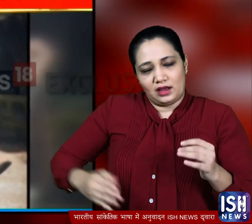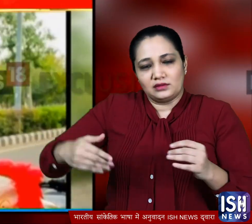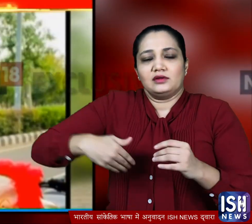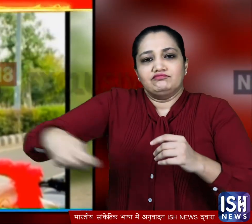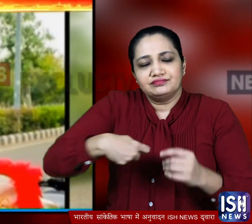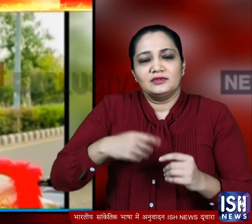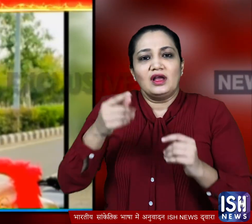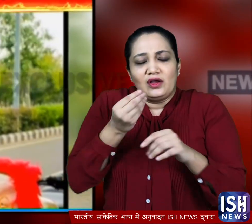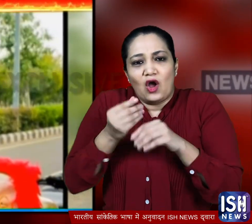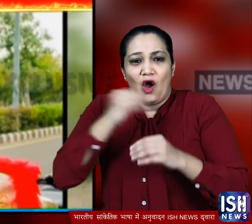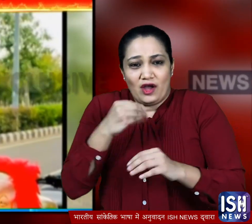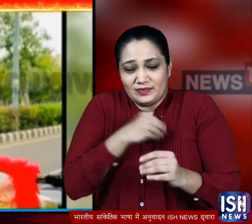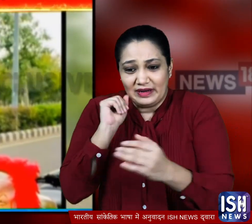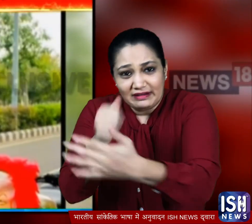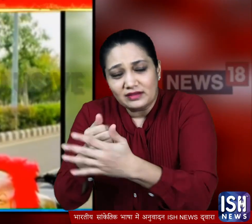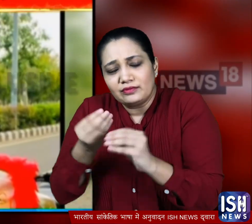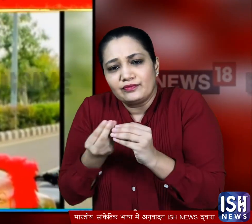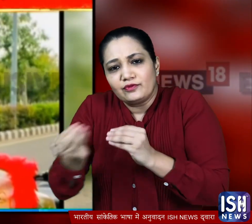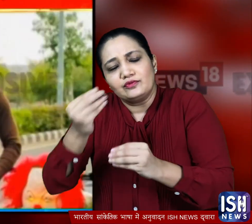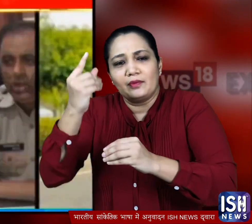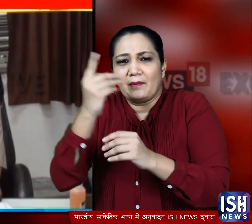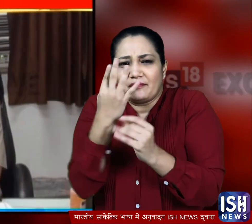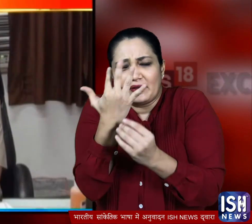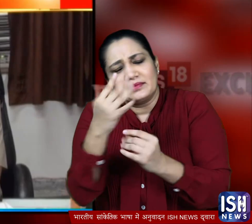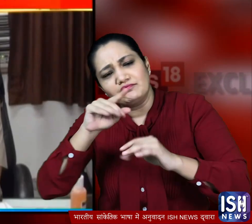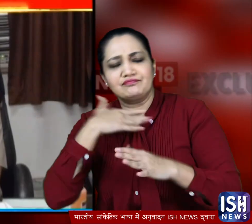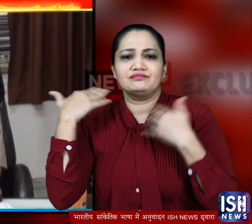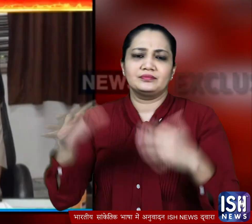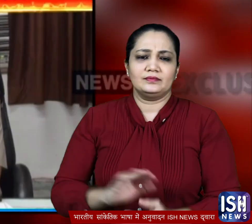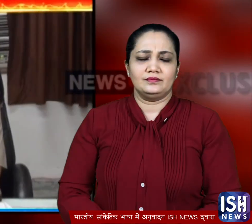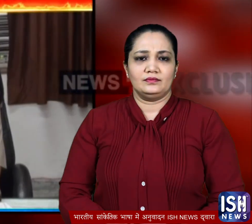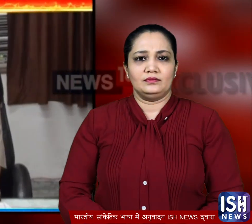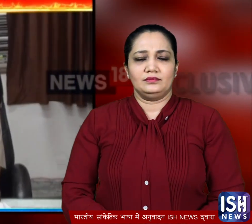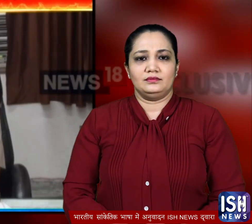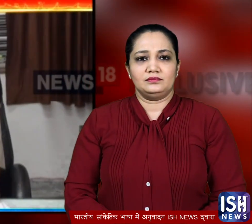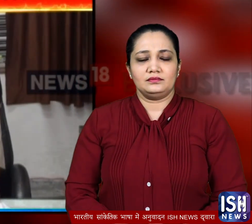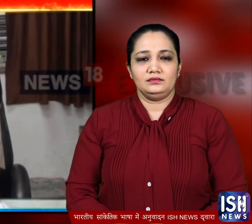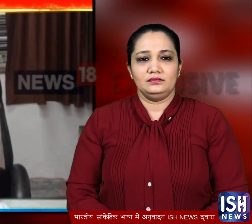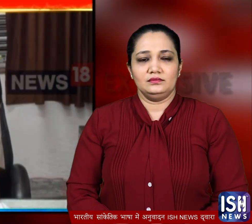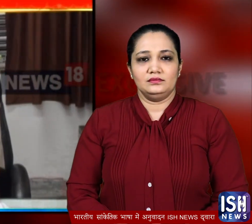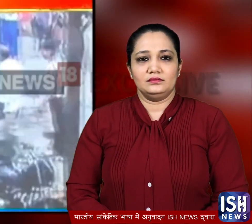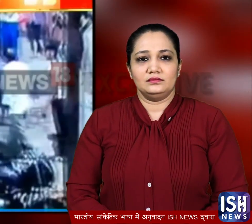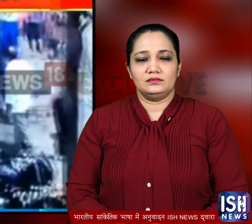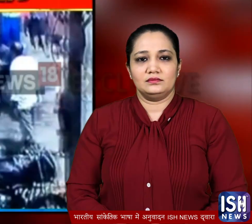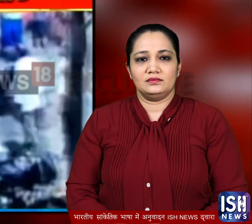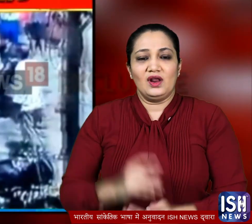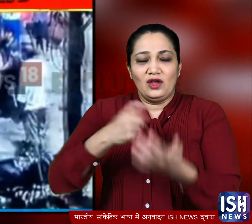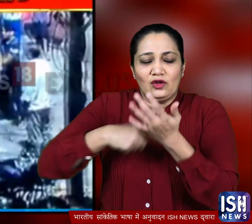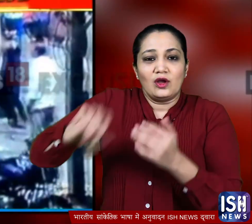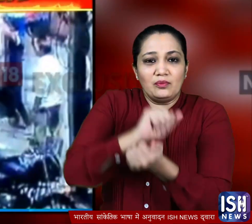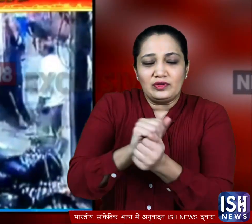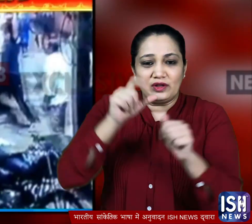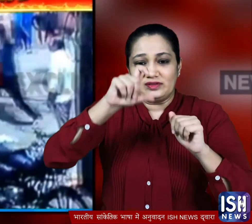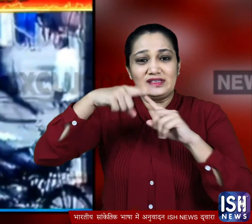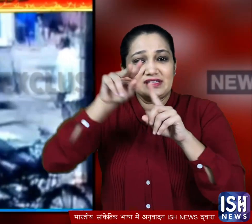अस्पताल जाने के चंद मिनटों के बाद ही बॉक्सर कामेश की मौत हो गई। इसमें चाकू लगने से उसकी देर रात उसकी मौत हो गई है। रोहतक पुलिस